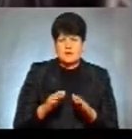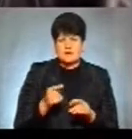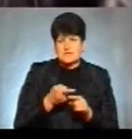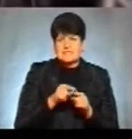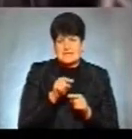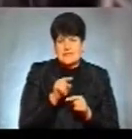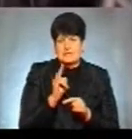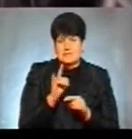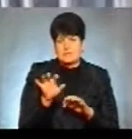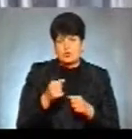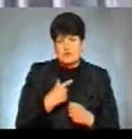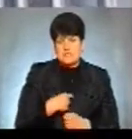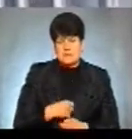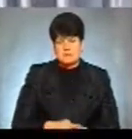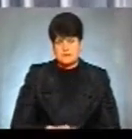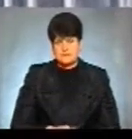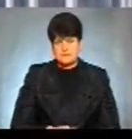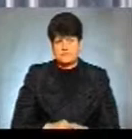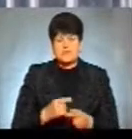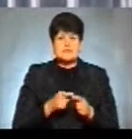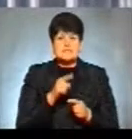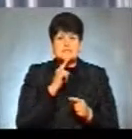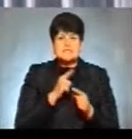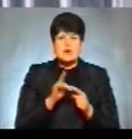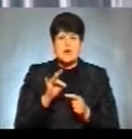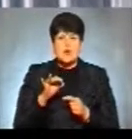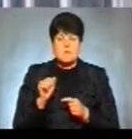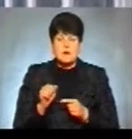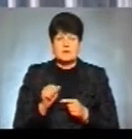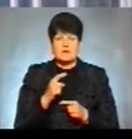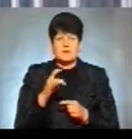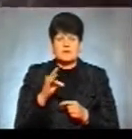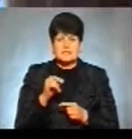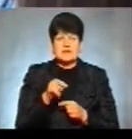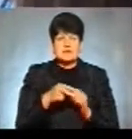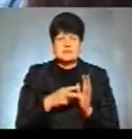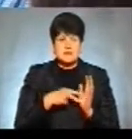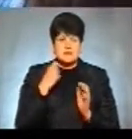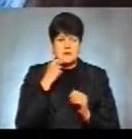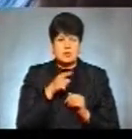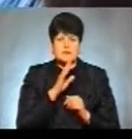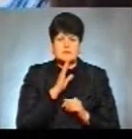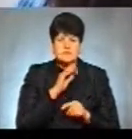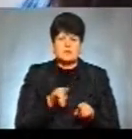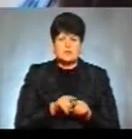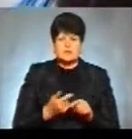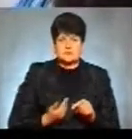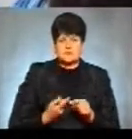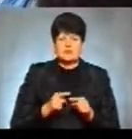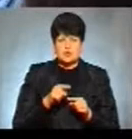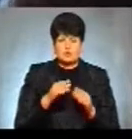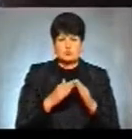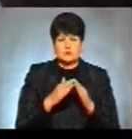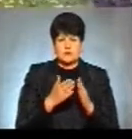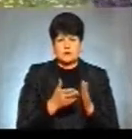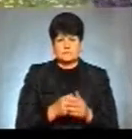вони беруть на себе. Це сестра Романа Христина Золотнюк. Їй 17 років. Дівчина теж проживає у цьому дитячому